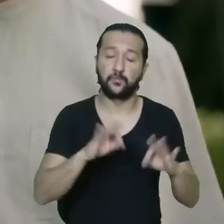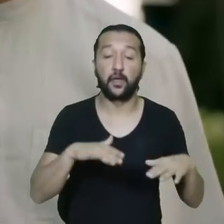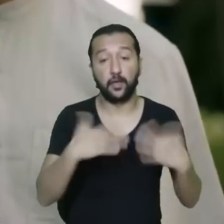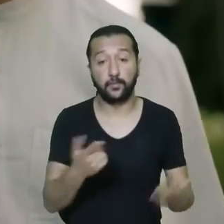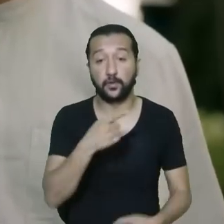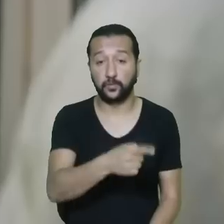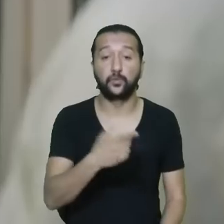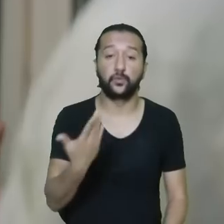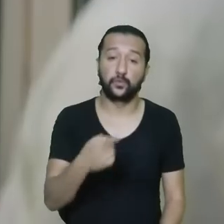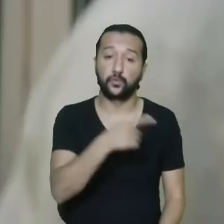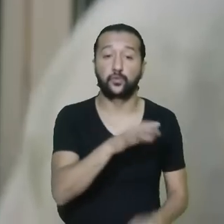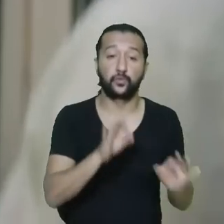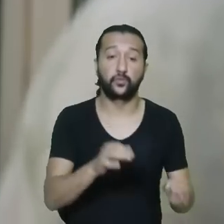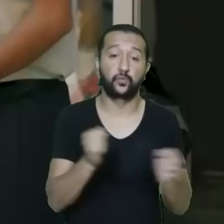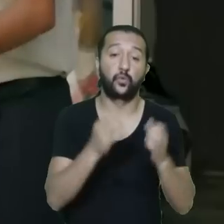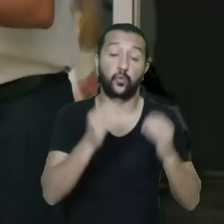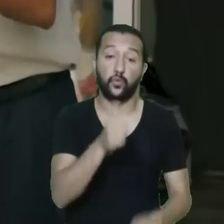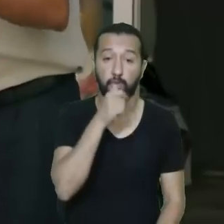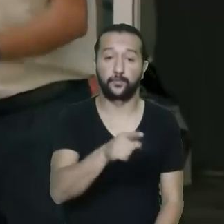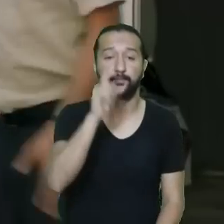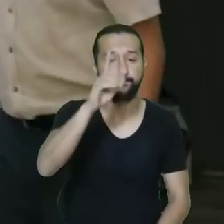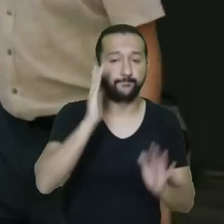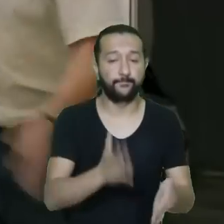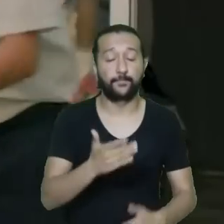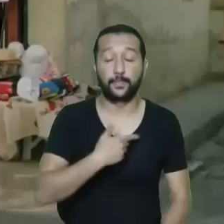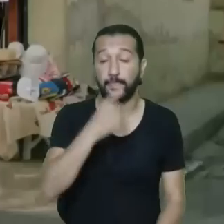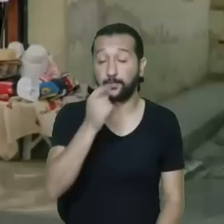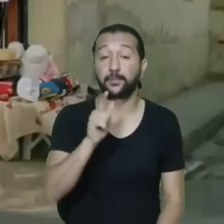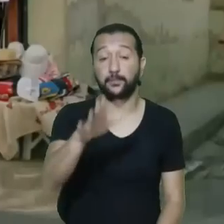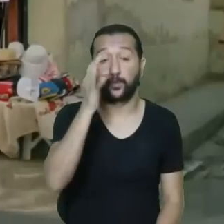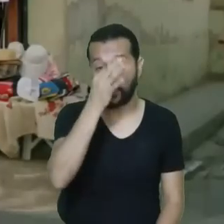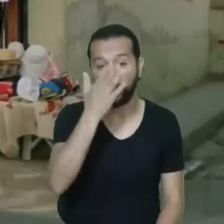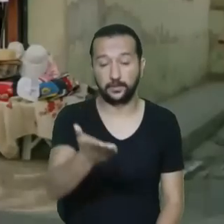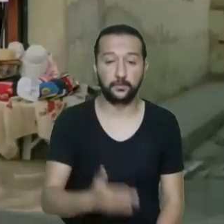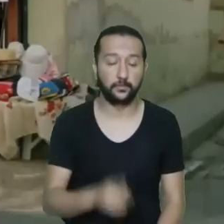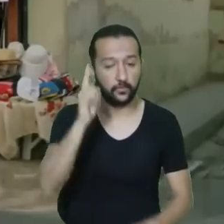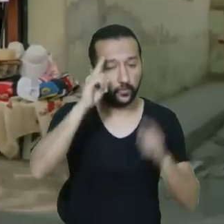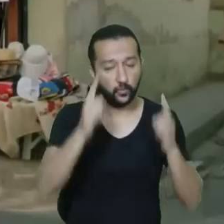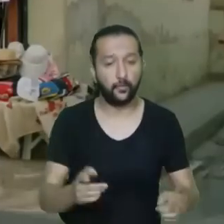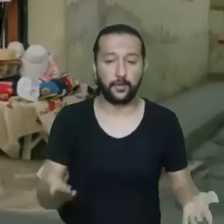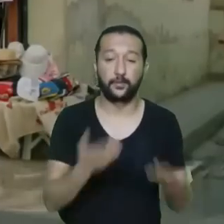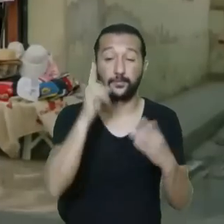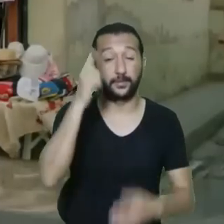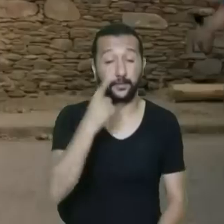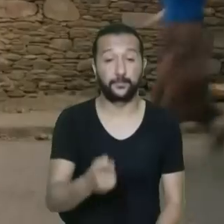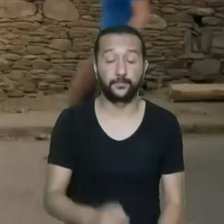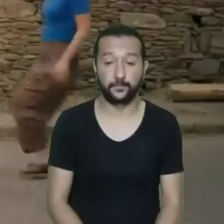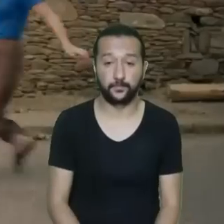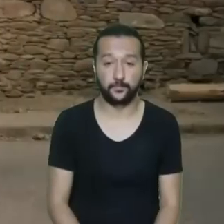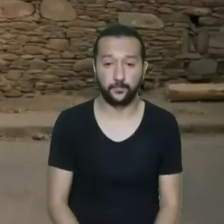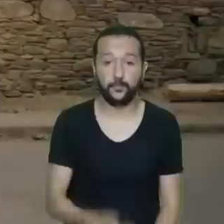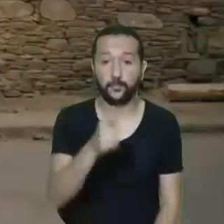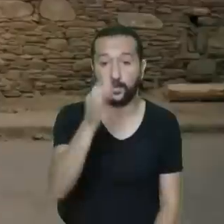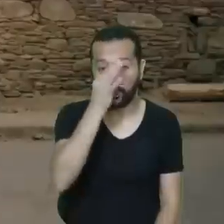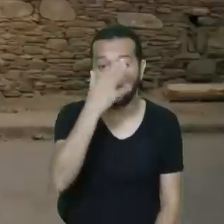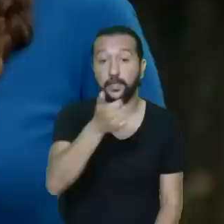Ama burmanlı suyu gene de soğuk oluyor. Hay Allah'ım Mert, hadi sana kolay gelsin. Tövbeler olsun yarabbim.